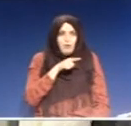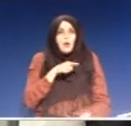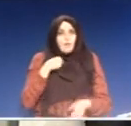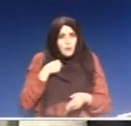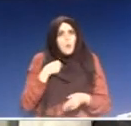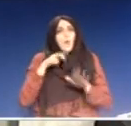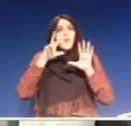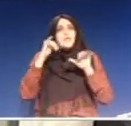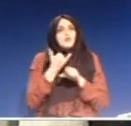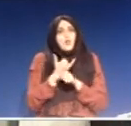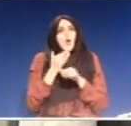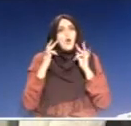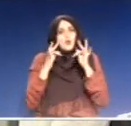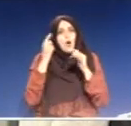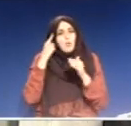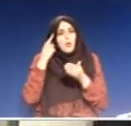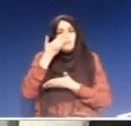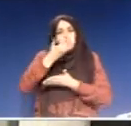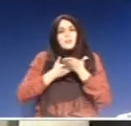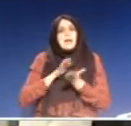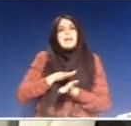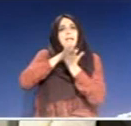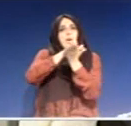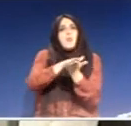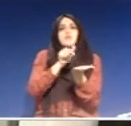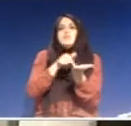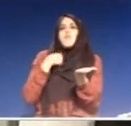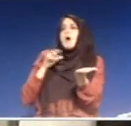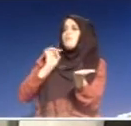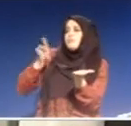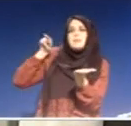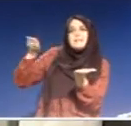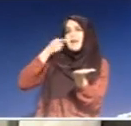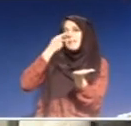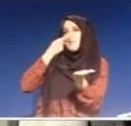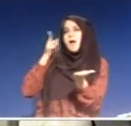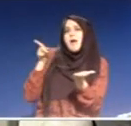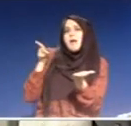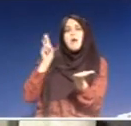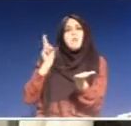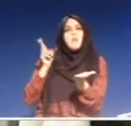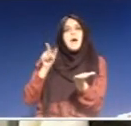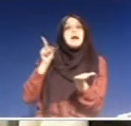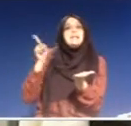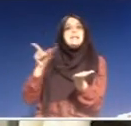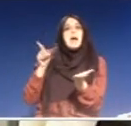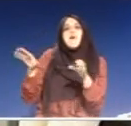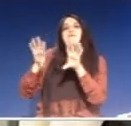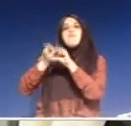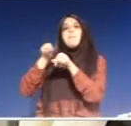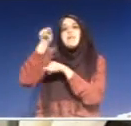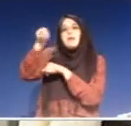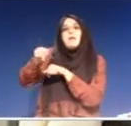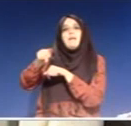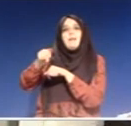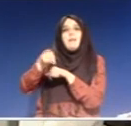القاضي الآمر بالتعيين، يقول يا سيد القاضي هذا الخبير ما نقبلوش. علاش ما نقبلوش؟ لازم